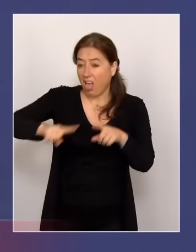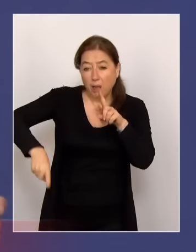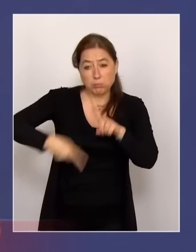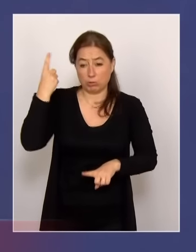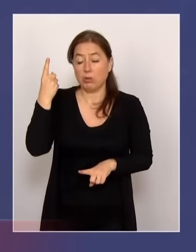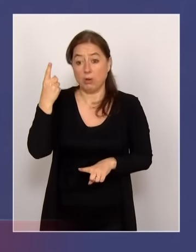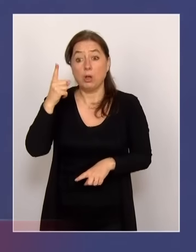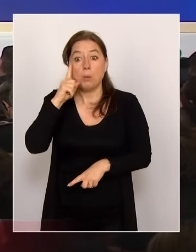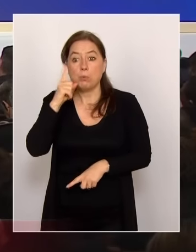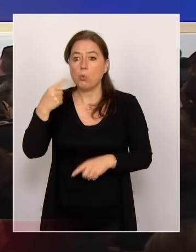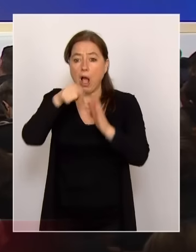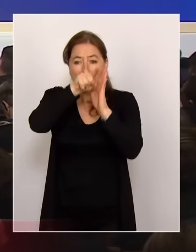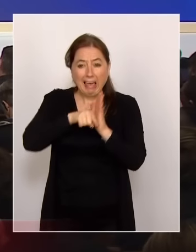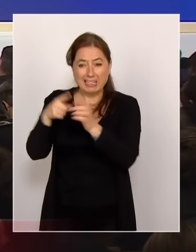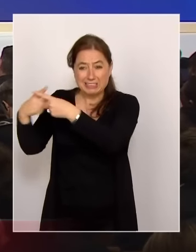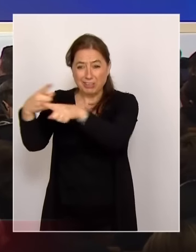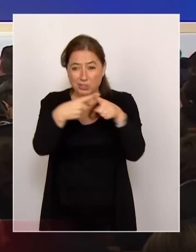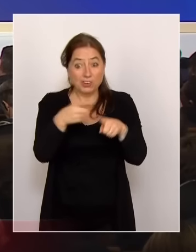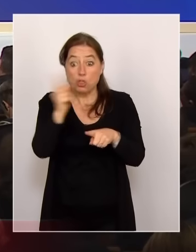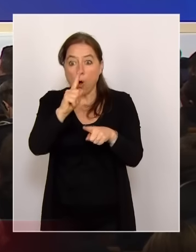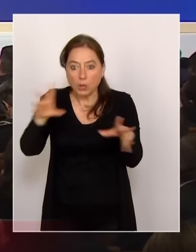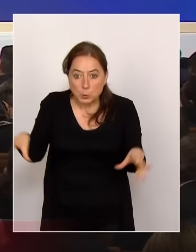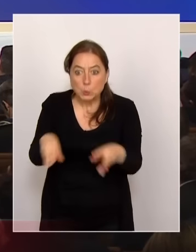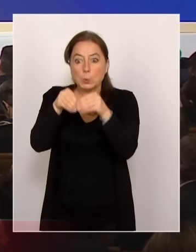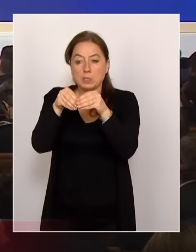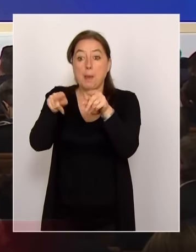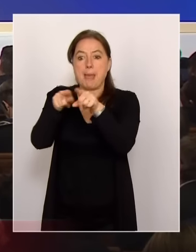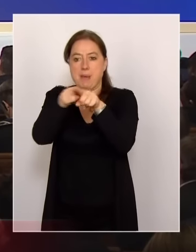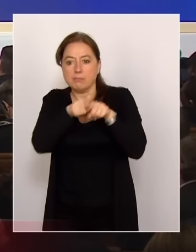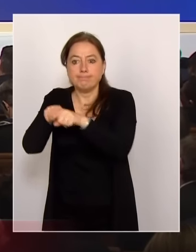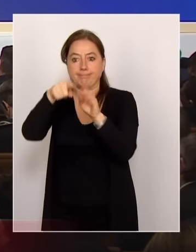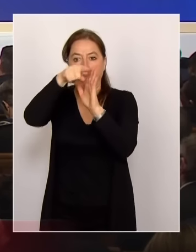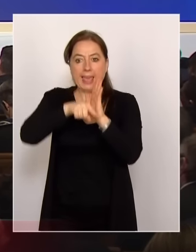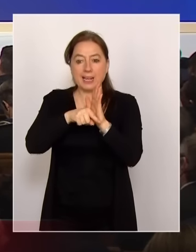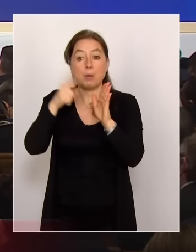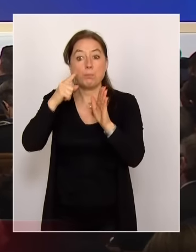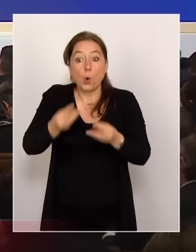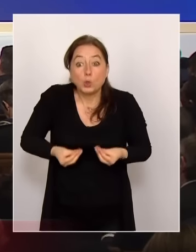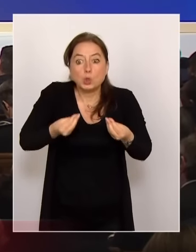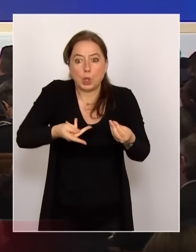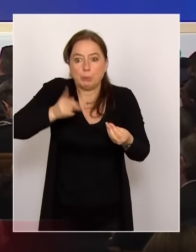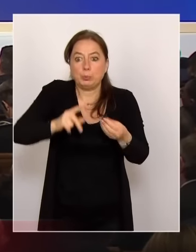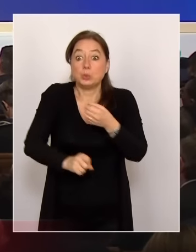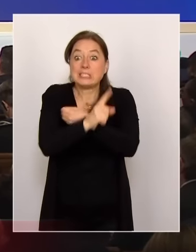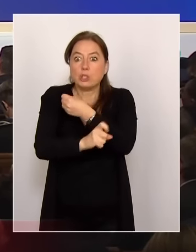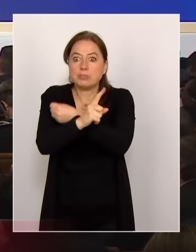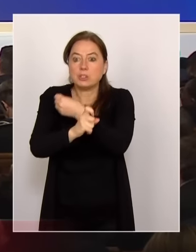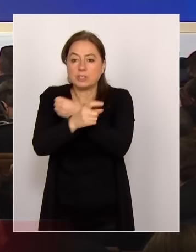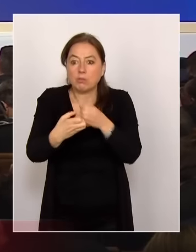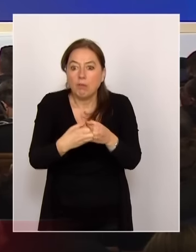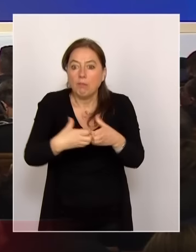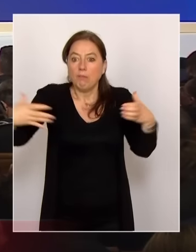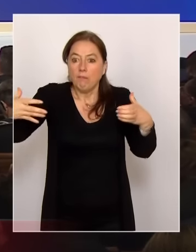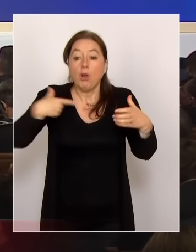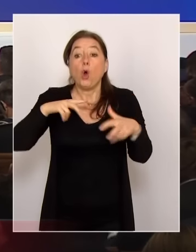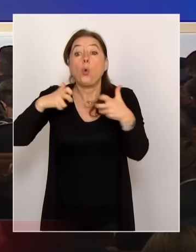règles sur ces grands secteurs et donc de réussir à dégager plus d'innovation, de réduire les coûts de transaction, d'avoir